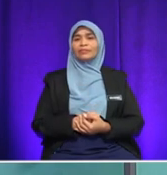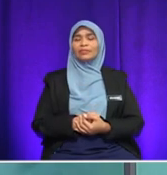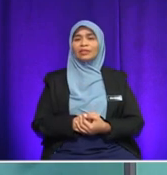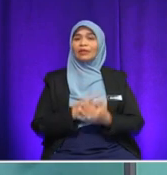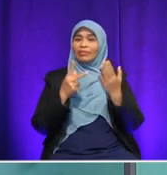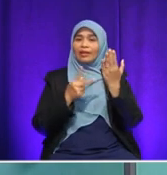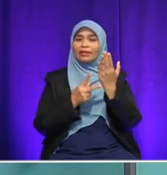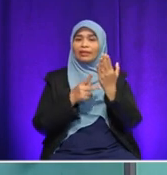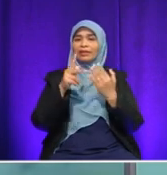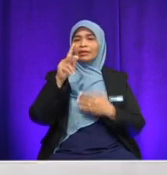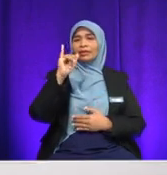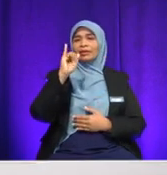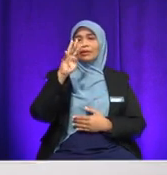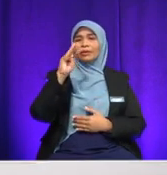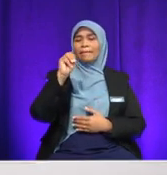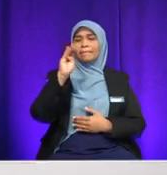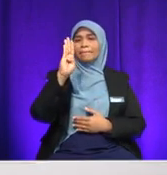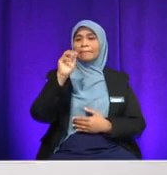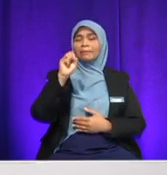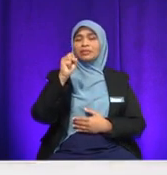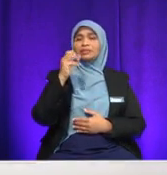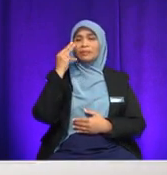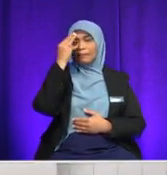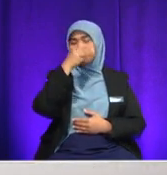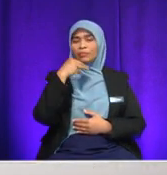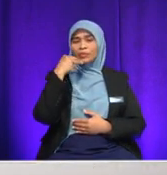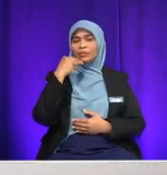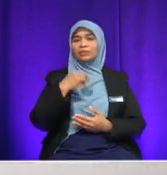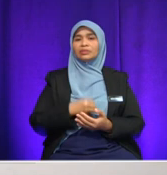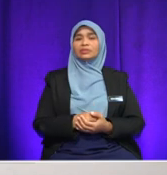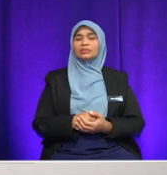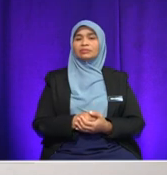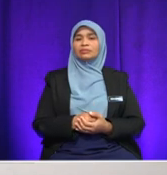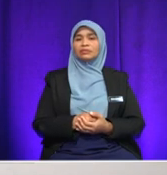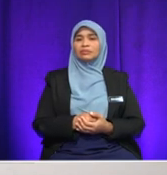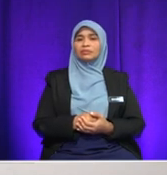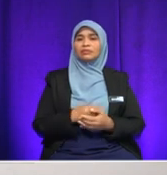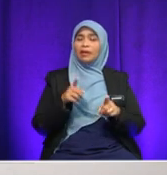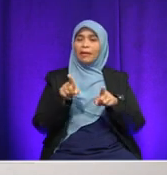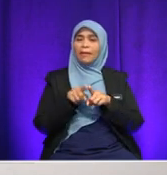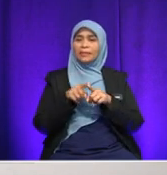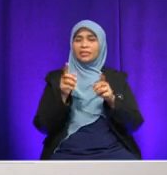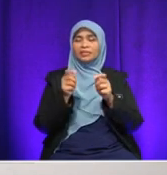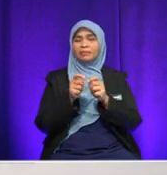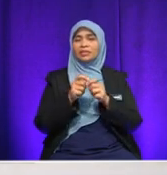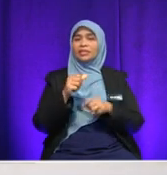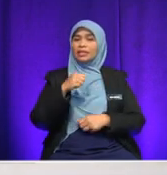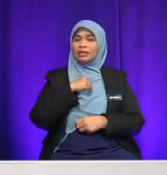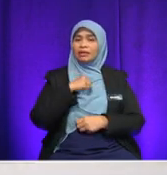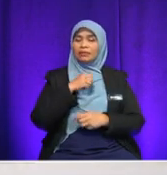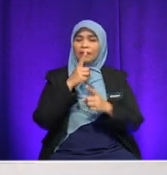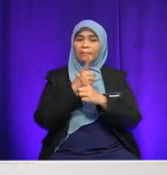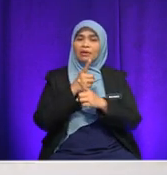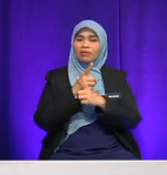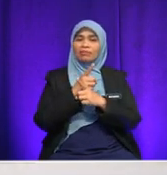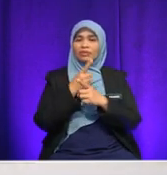muka iaitu pengarang meramalkan perasaan Diamond Kreko sama seperti aku. Jadi betul lah jawapan